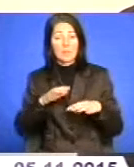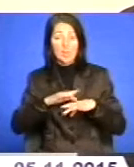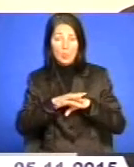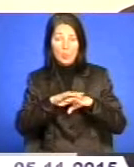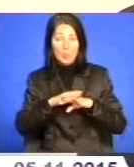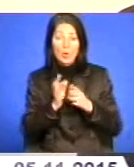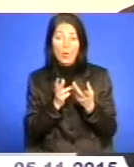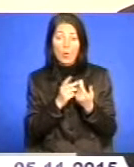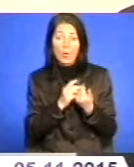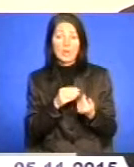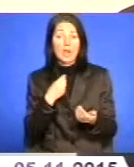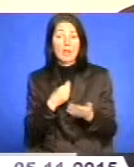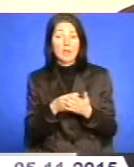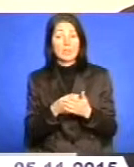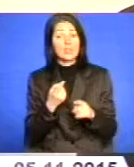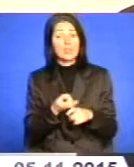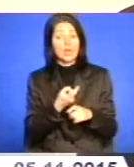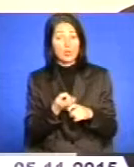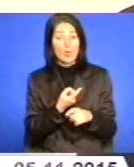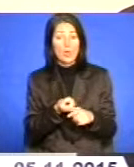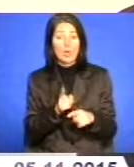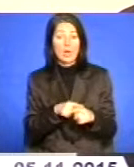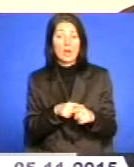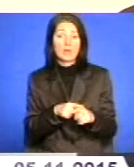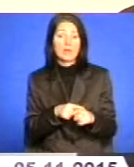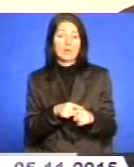розрахували вартість картоплі, яка